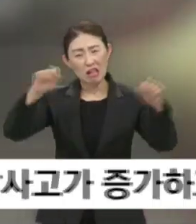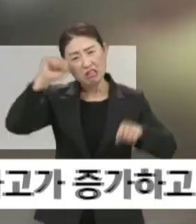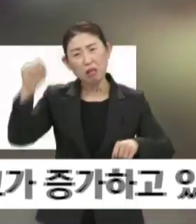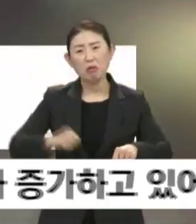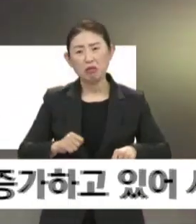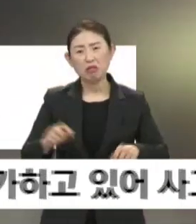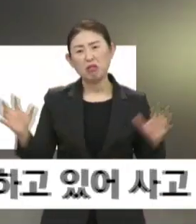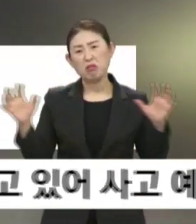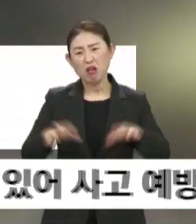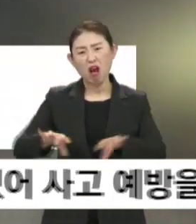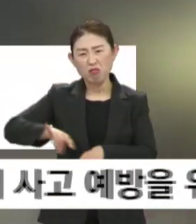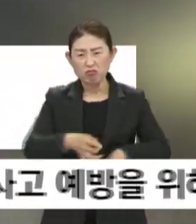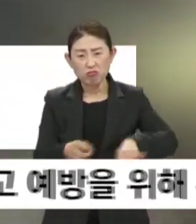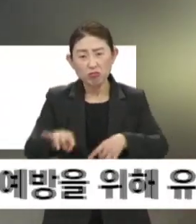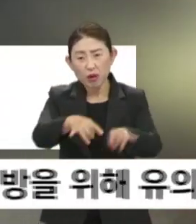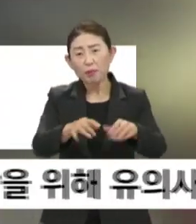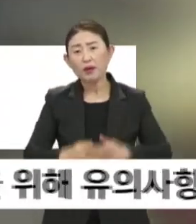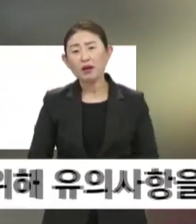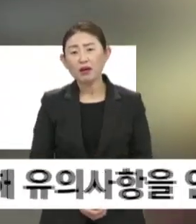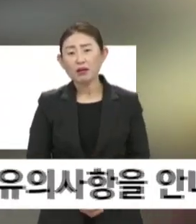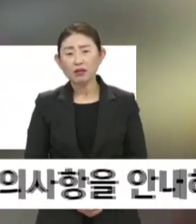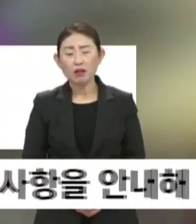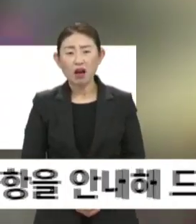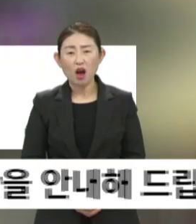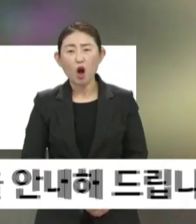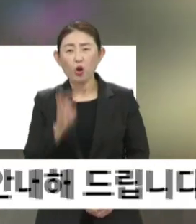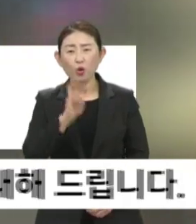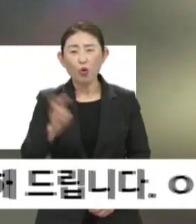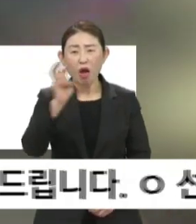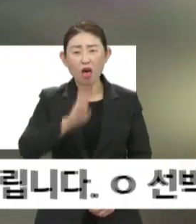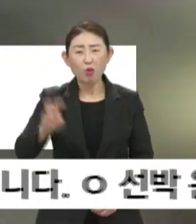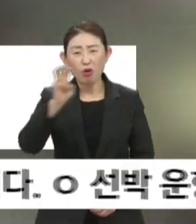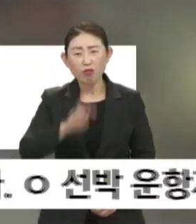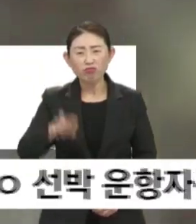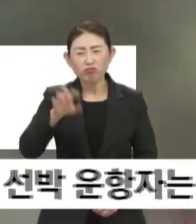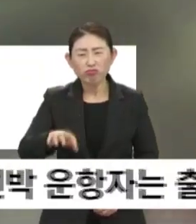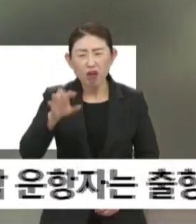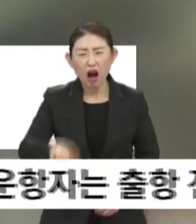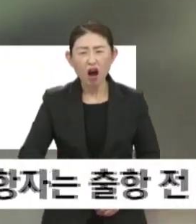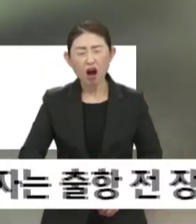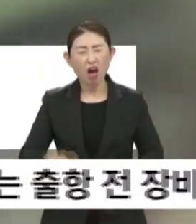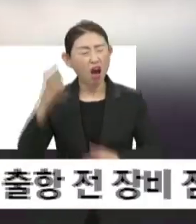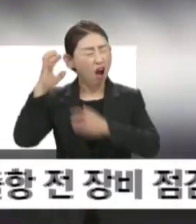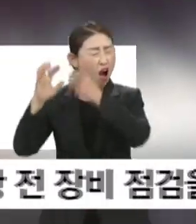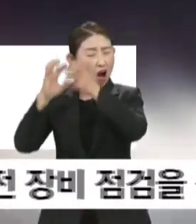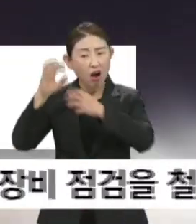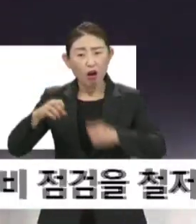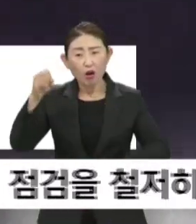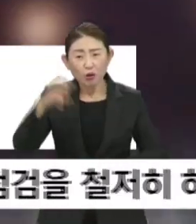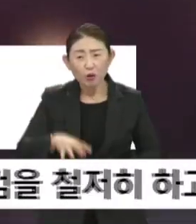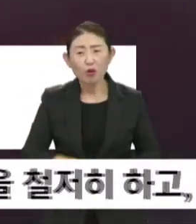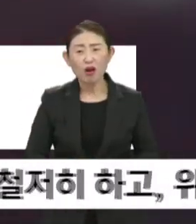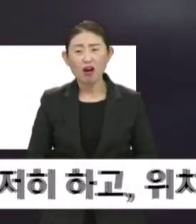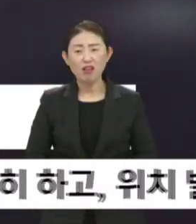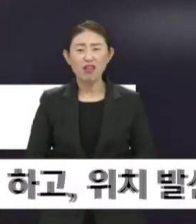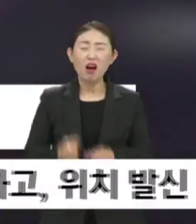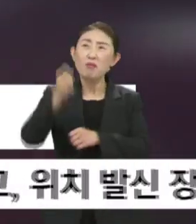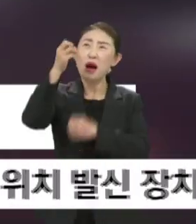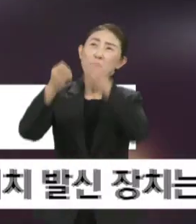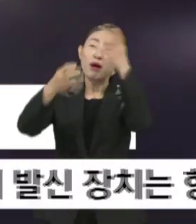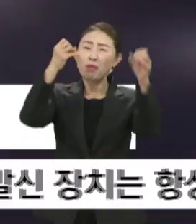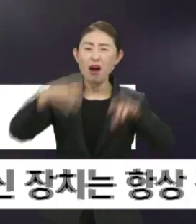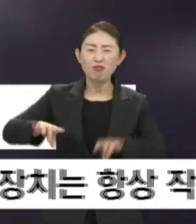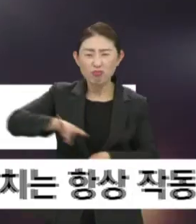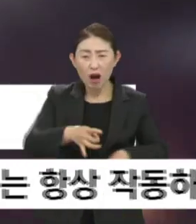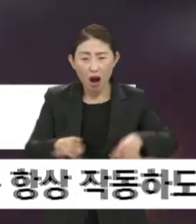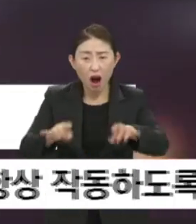틀고 시끄럽게 하고 폭주 차량도 많고 경찰서도 엄청 많았어요. 단속도 제대로 안 되고 주변 사람들 어떻게